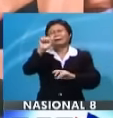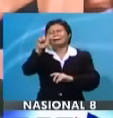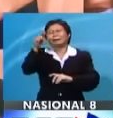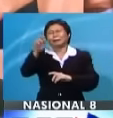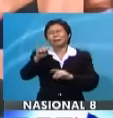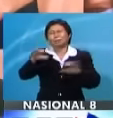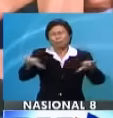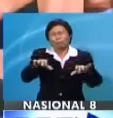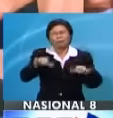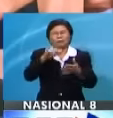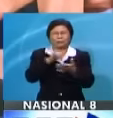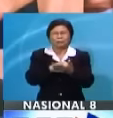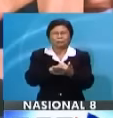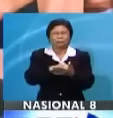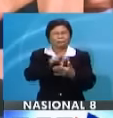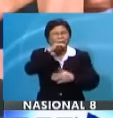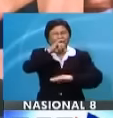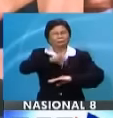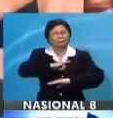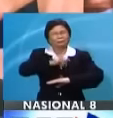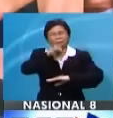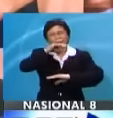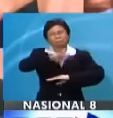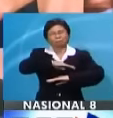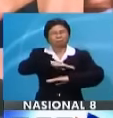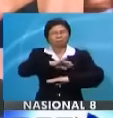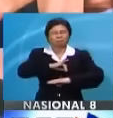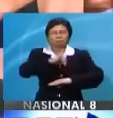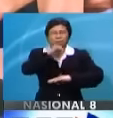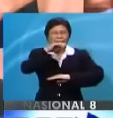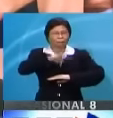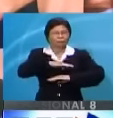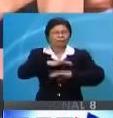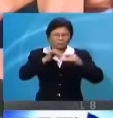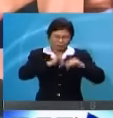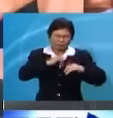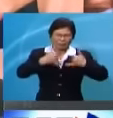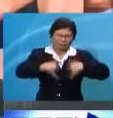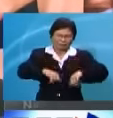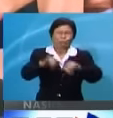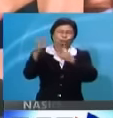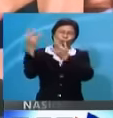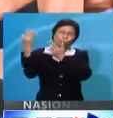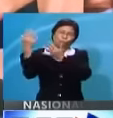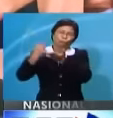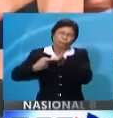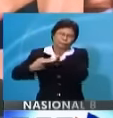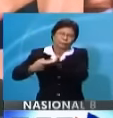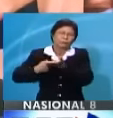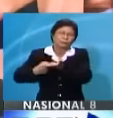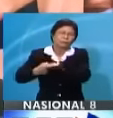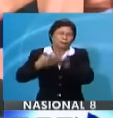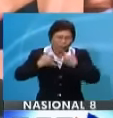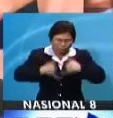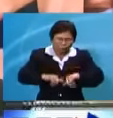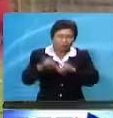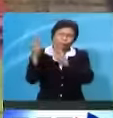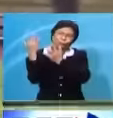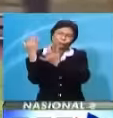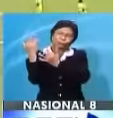ya, itu yang tak saya tak puas hati. Dan saya masih lagi tunggu untuk perbincangan. Masih lagi